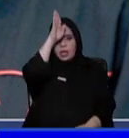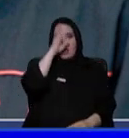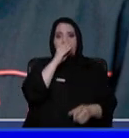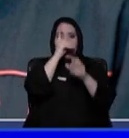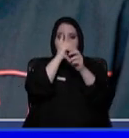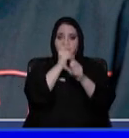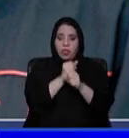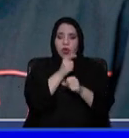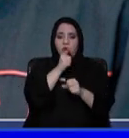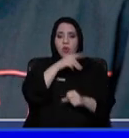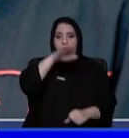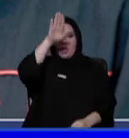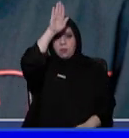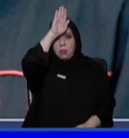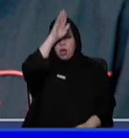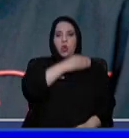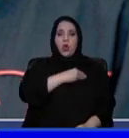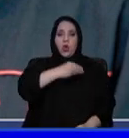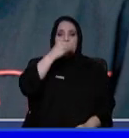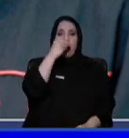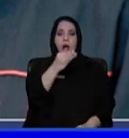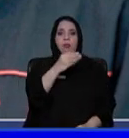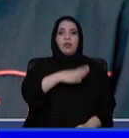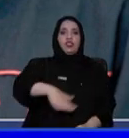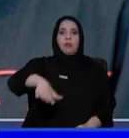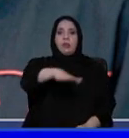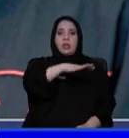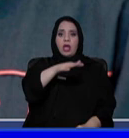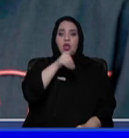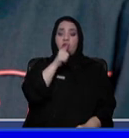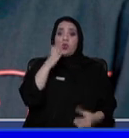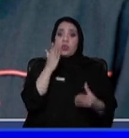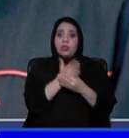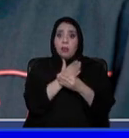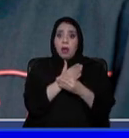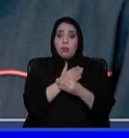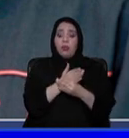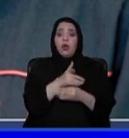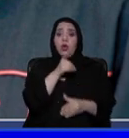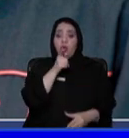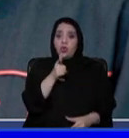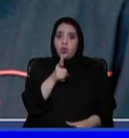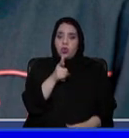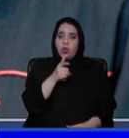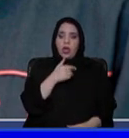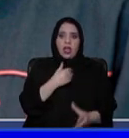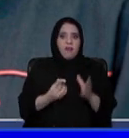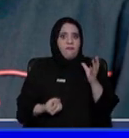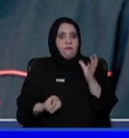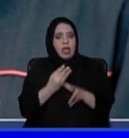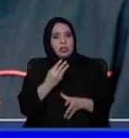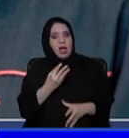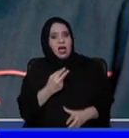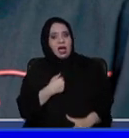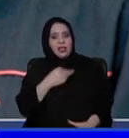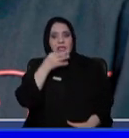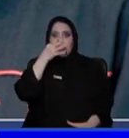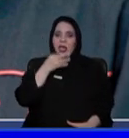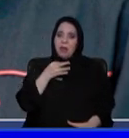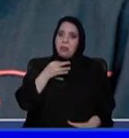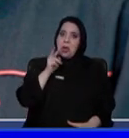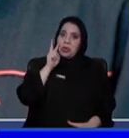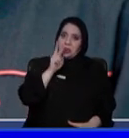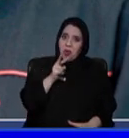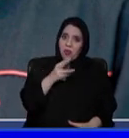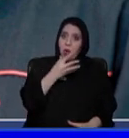المعظم مليكنا المحبوب دائما يفاجئنا بأمور رائعة جدا ترفع من شأن